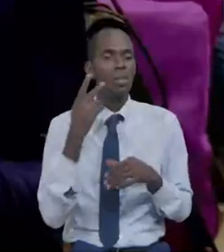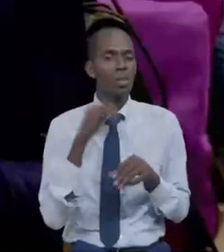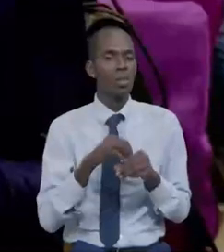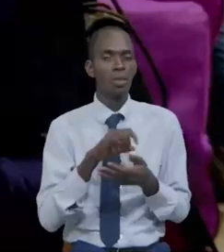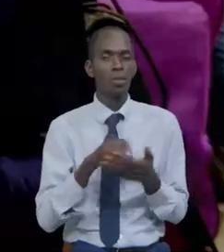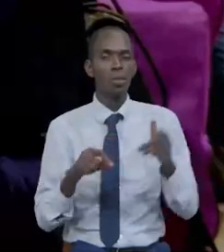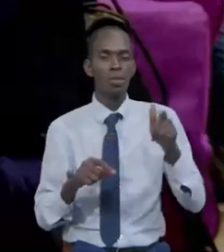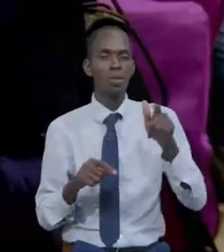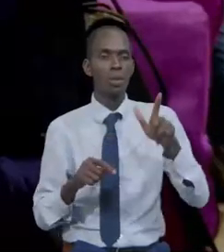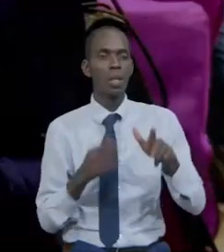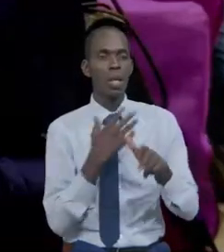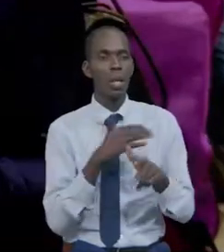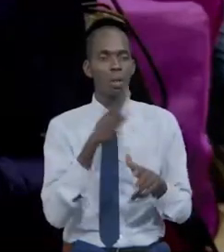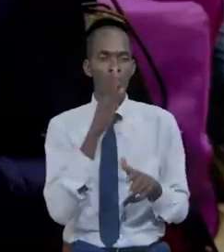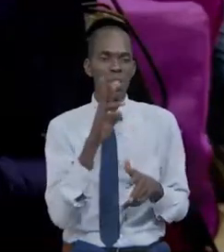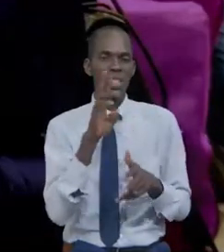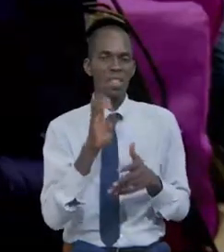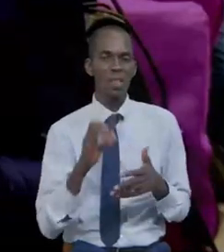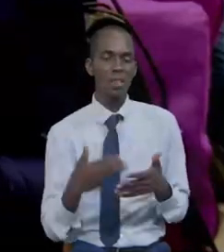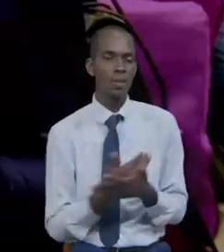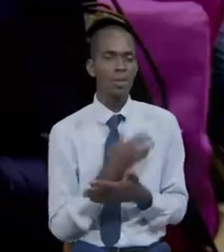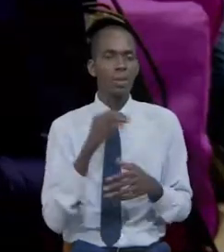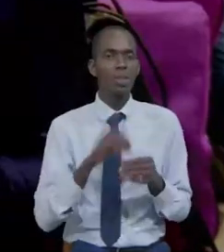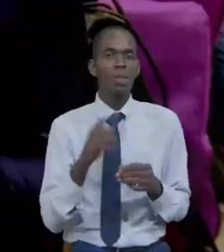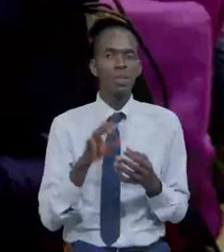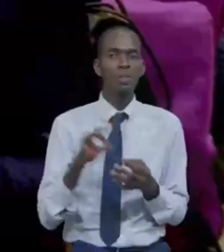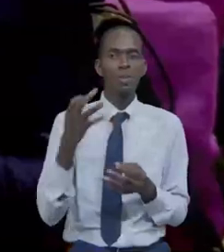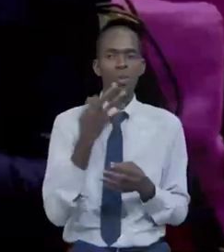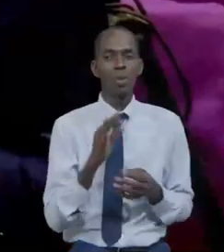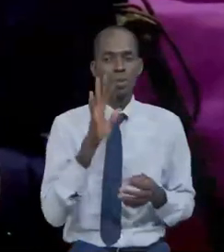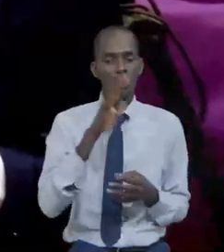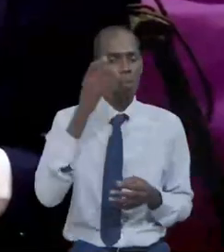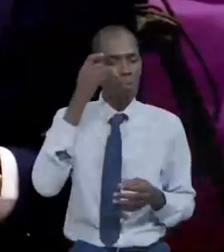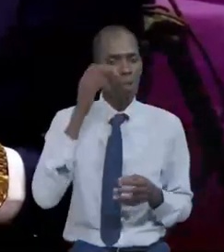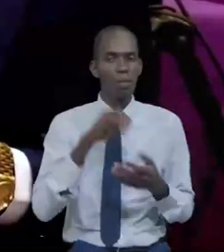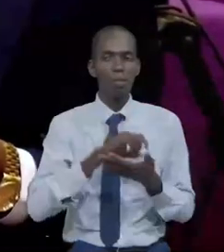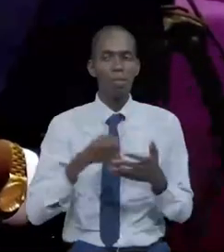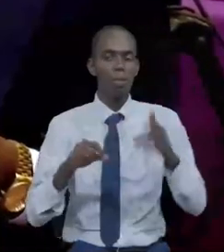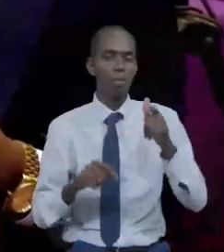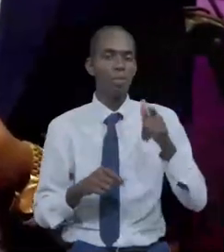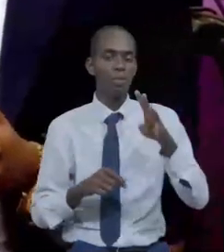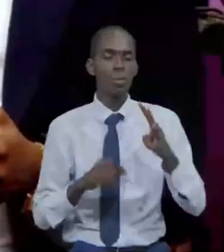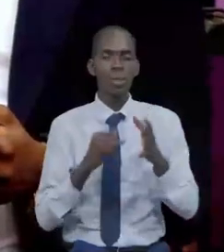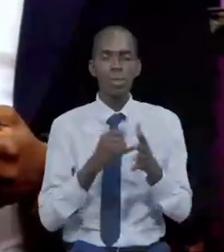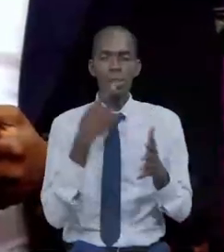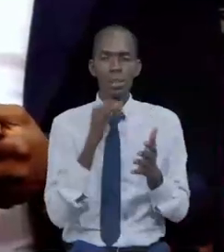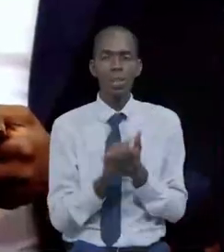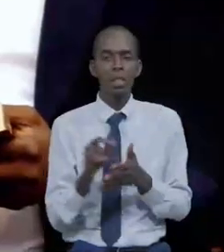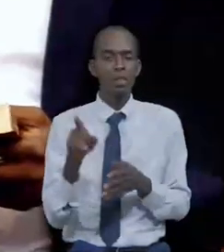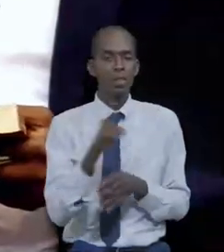à être renouvelé dans l'esprit de votre intelligence. 24, et à